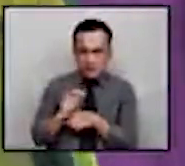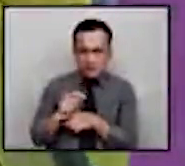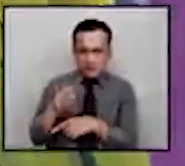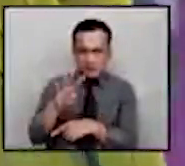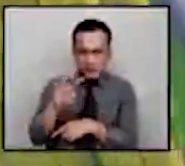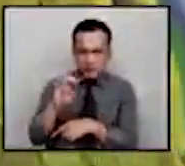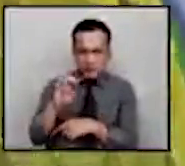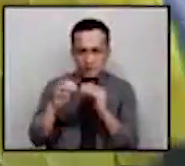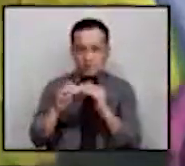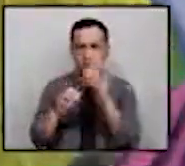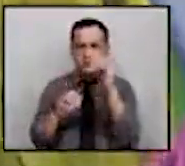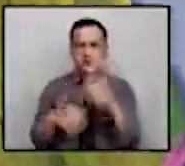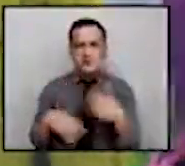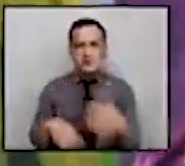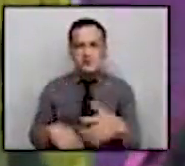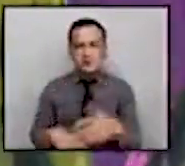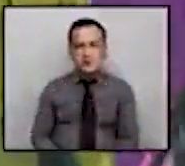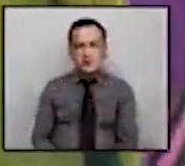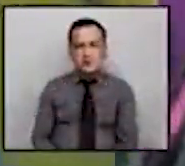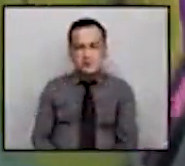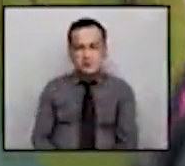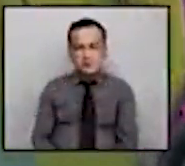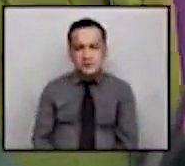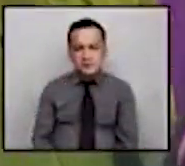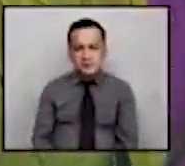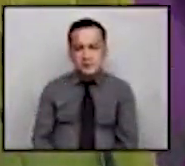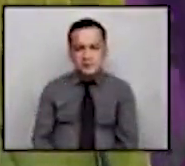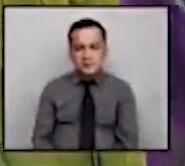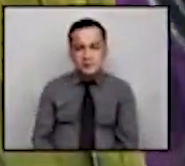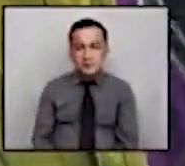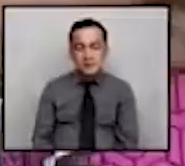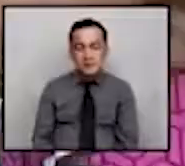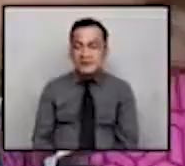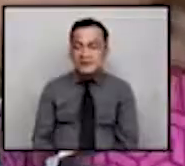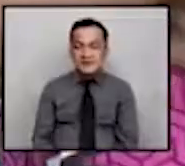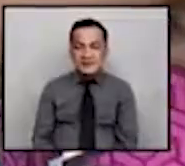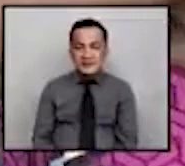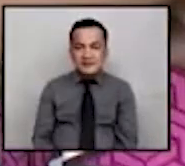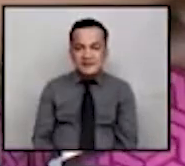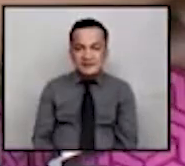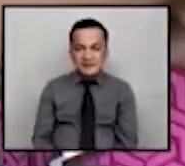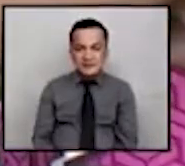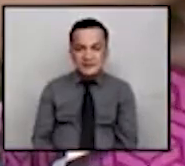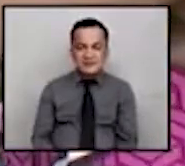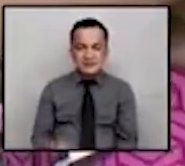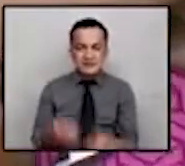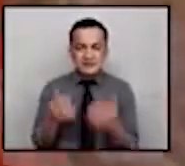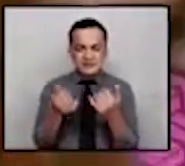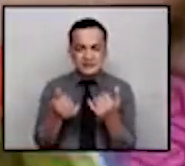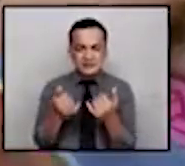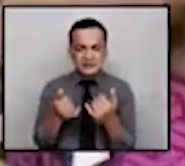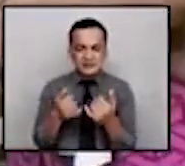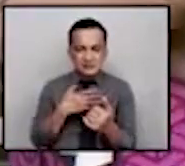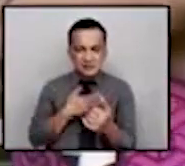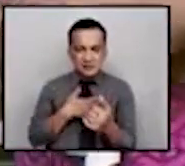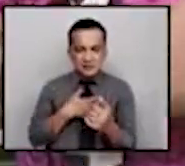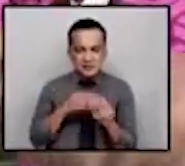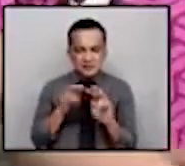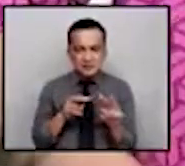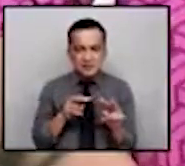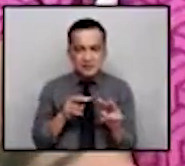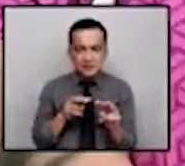na yan. ₱400. So kung ngayon kung gusto niyo kami makita or gusto niyo